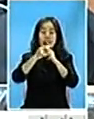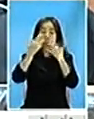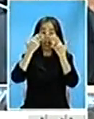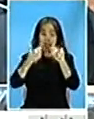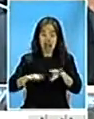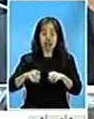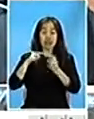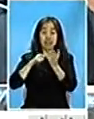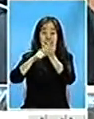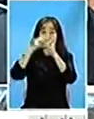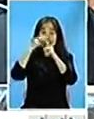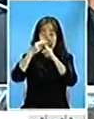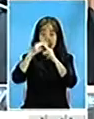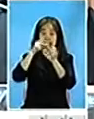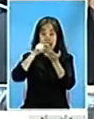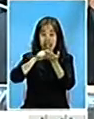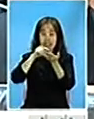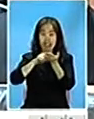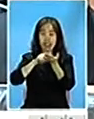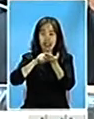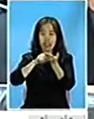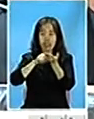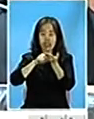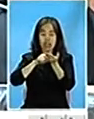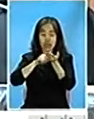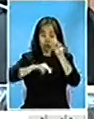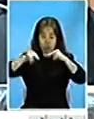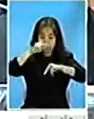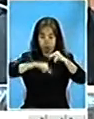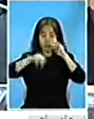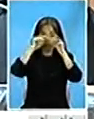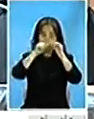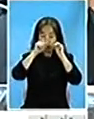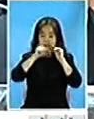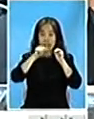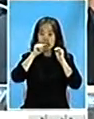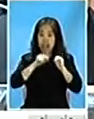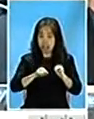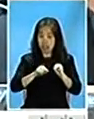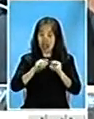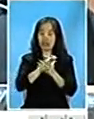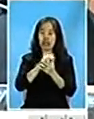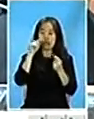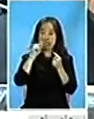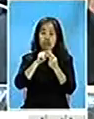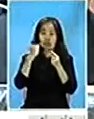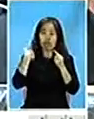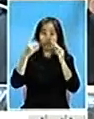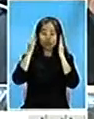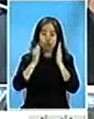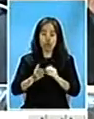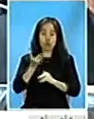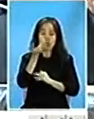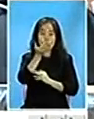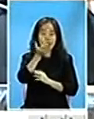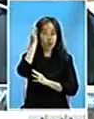ที่ว่านี้ก็จะดูจากประเด็นของมาตรานั้นๆที่มีผู้ขอสงวนคำ